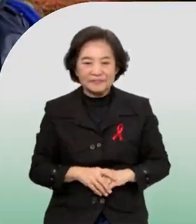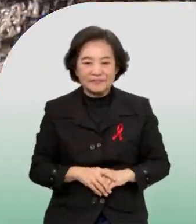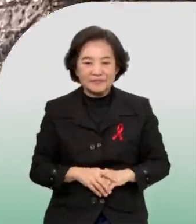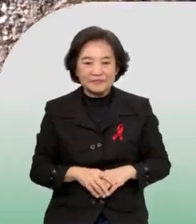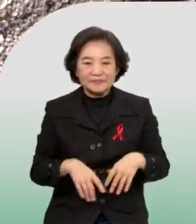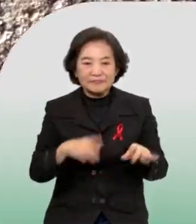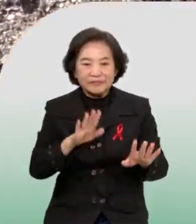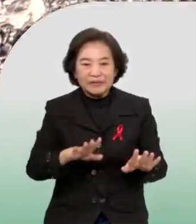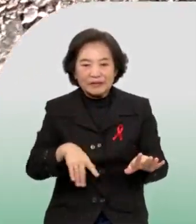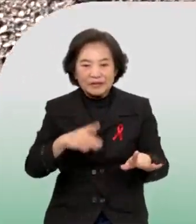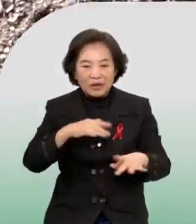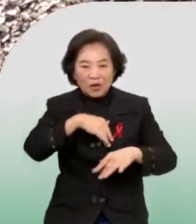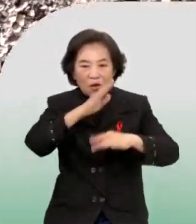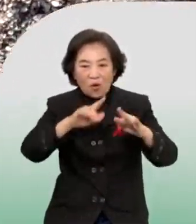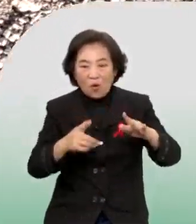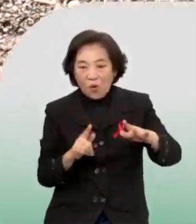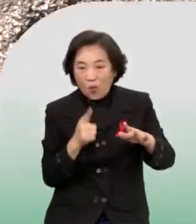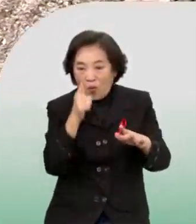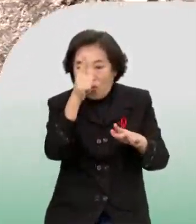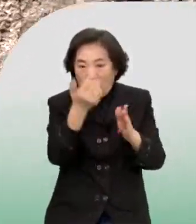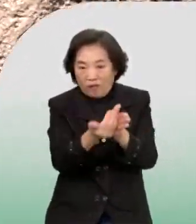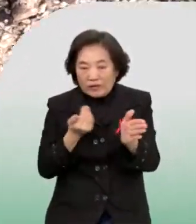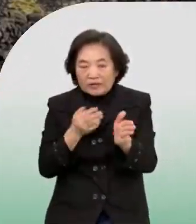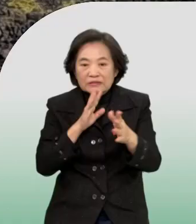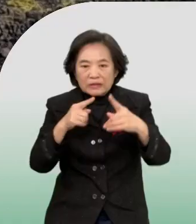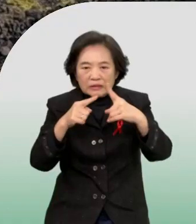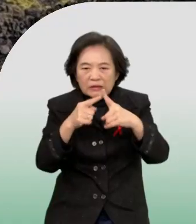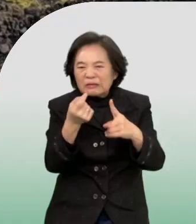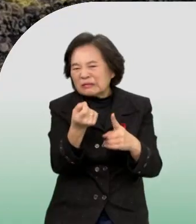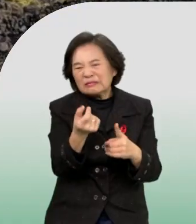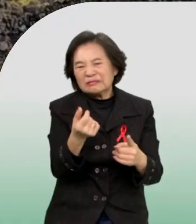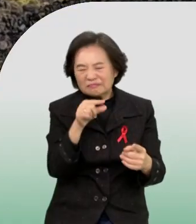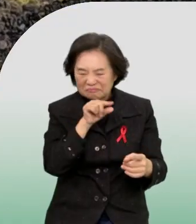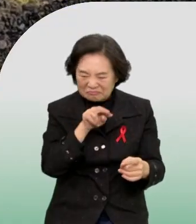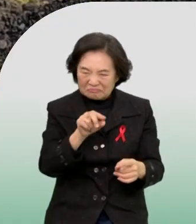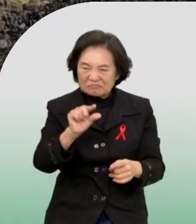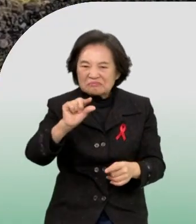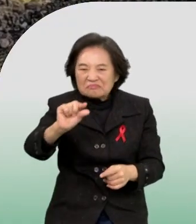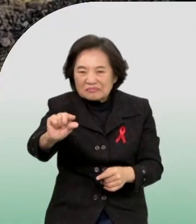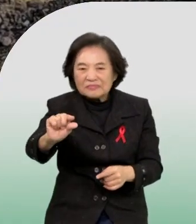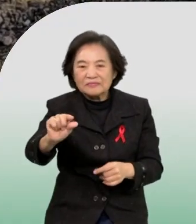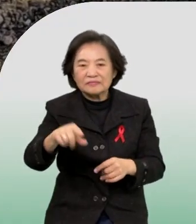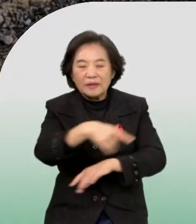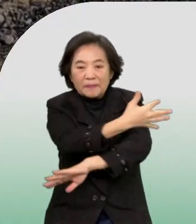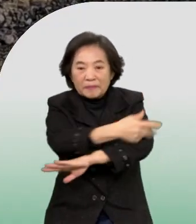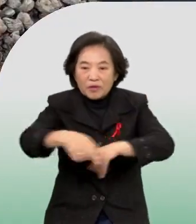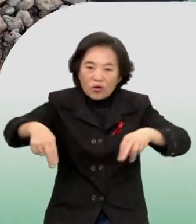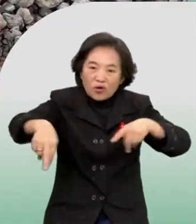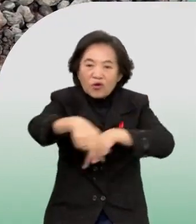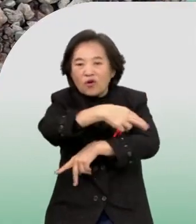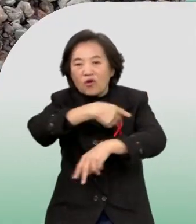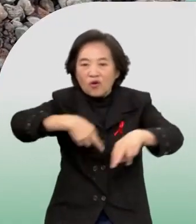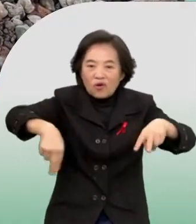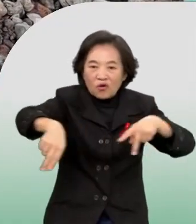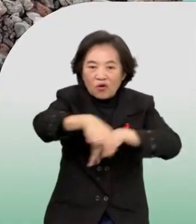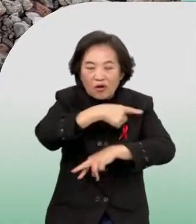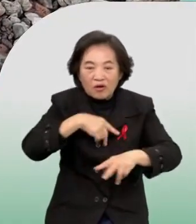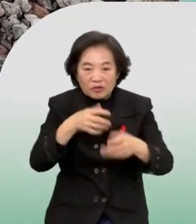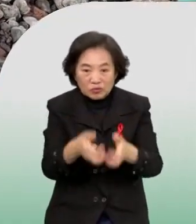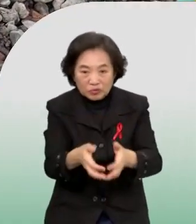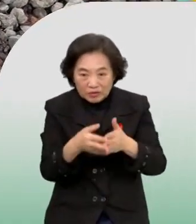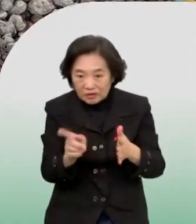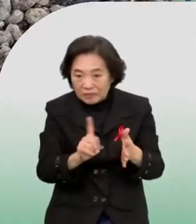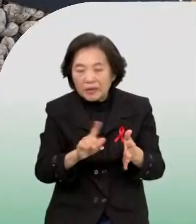途中等就过界冰川之前，人根本都无算马界，外套冰川风来去刺住，关键的总